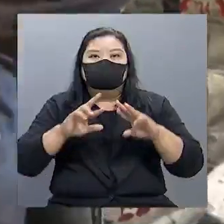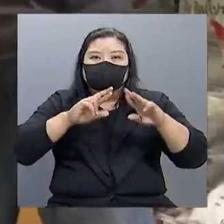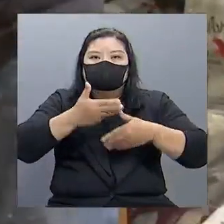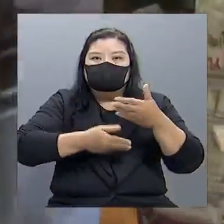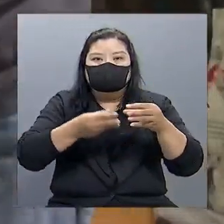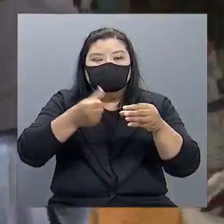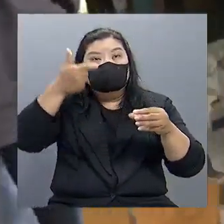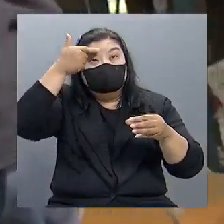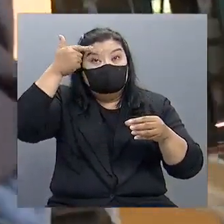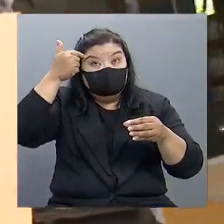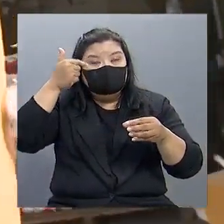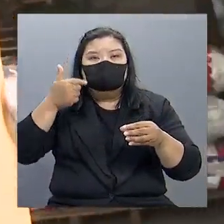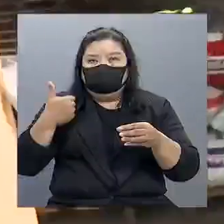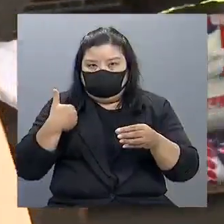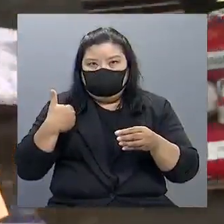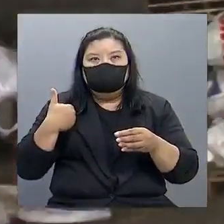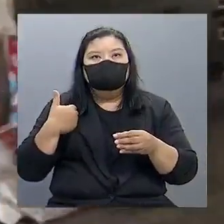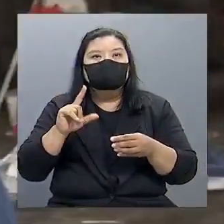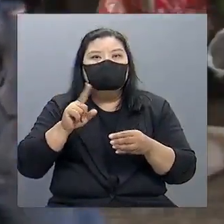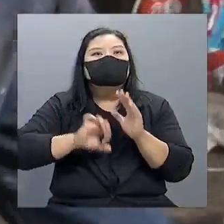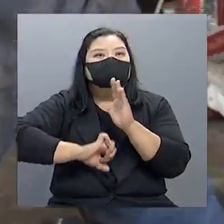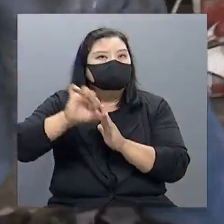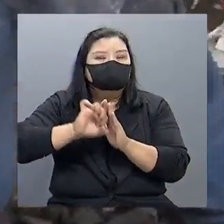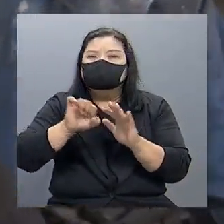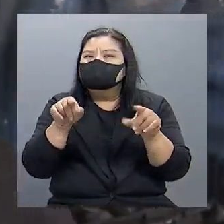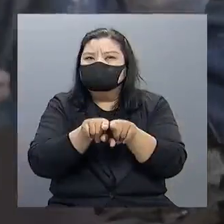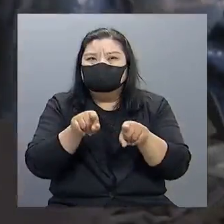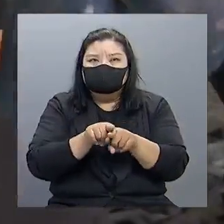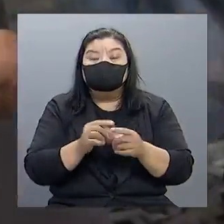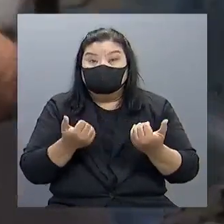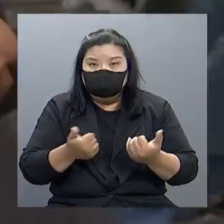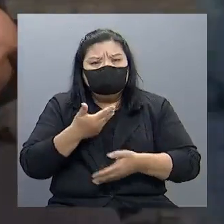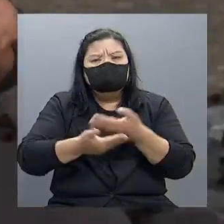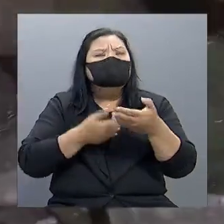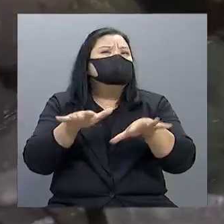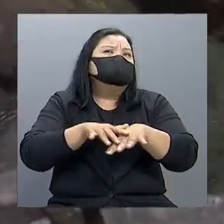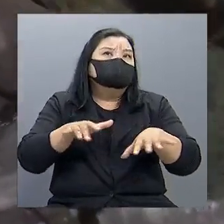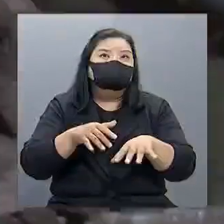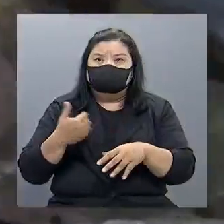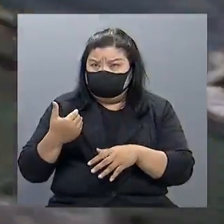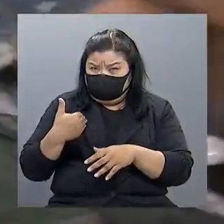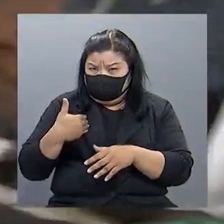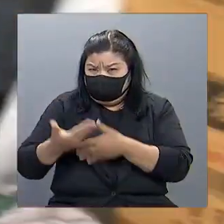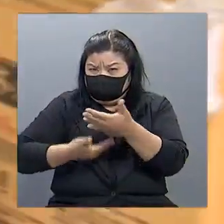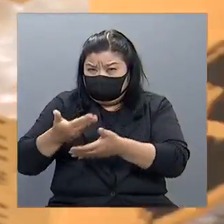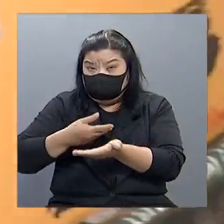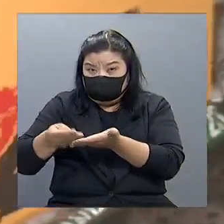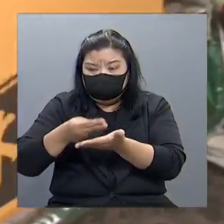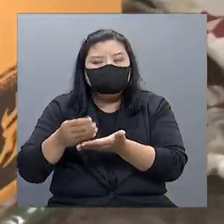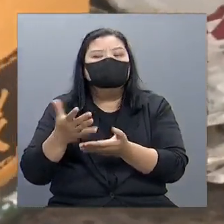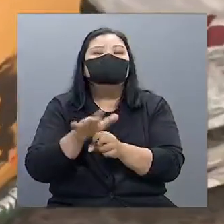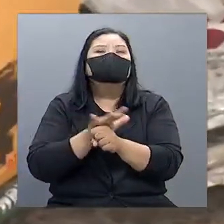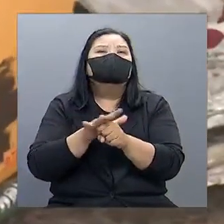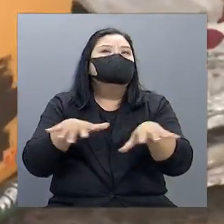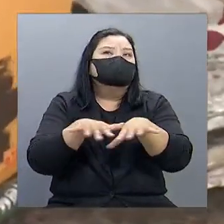ถ่านอัดแท่งที่จังหวัดเชียงใหม่นะคะก็บอกว่ายอดขายยังปกติไม่ได้เพิ่มขึ้นจากแต่ก่อนนะคะลูกค้าส่วนใหญ่ก็เป็นลูกค้าประจำที่เป็น